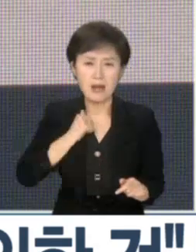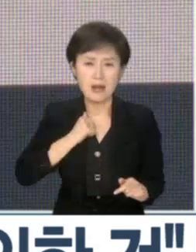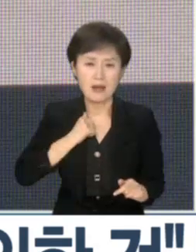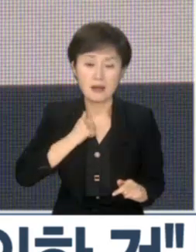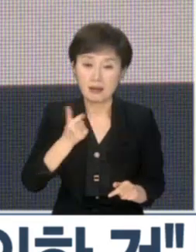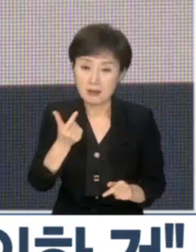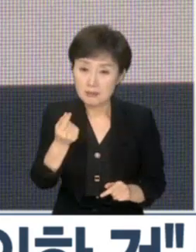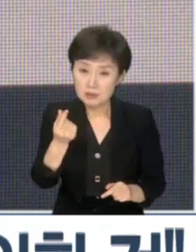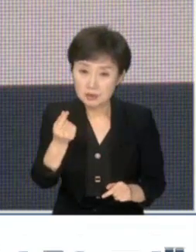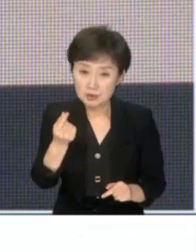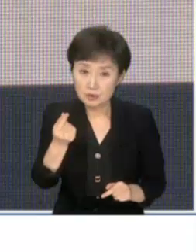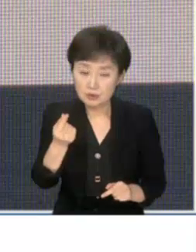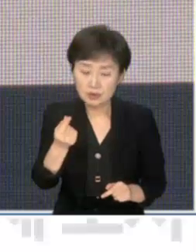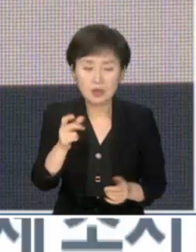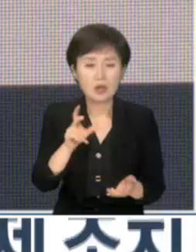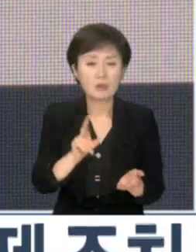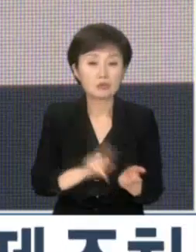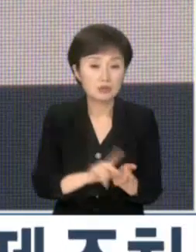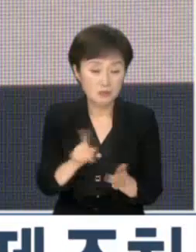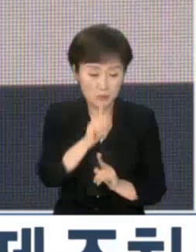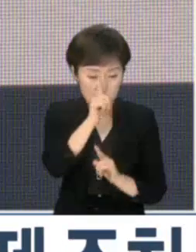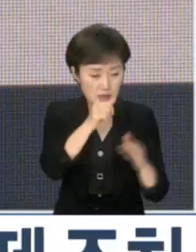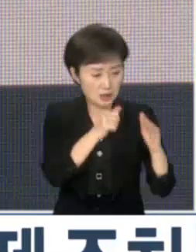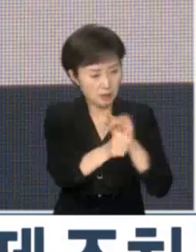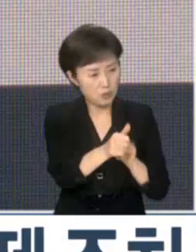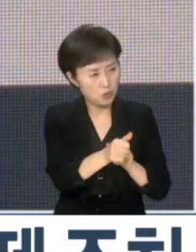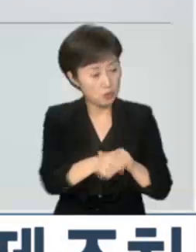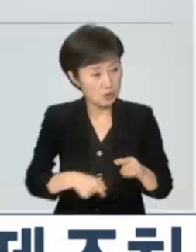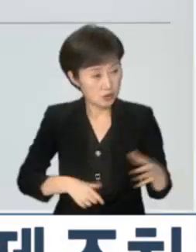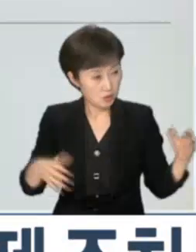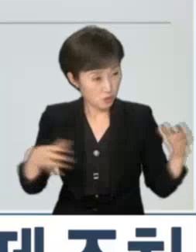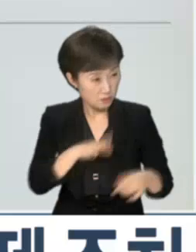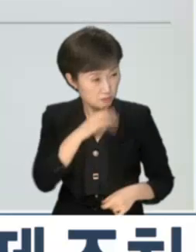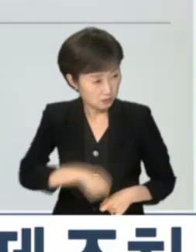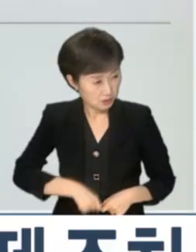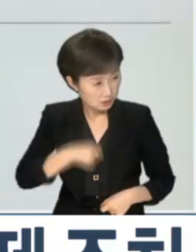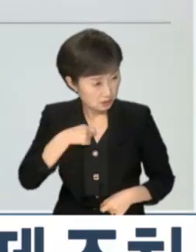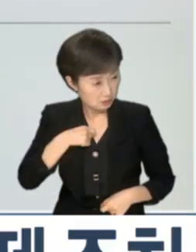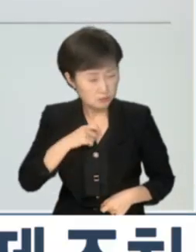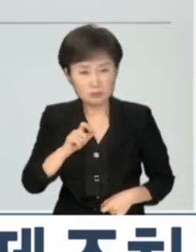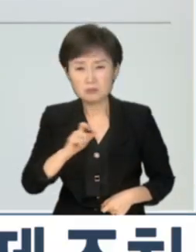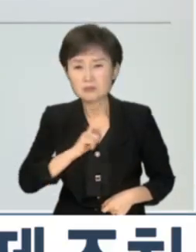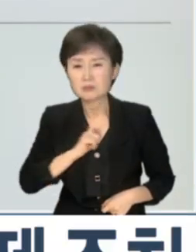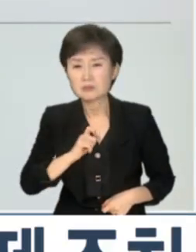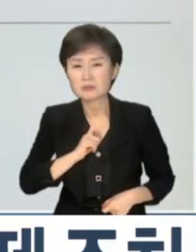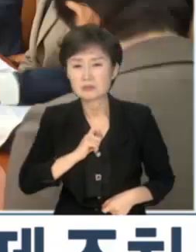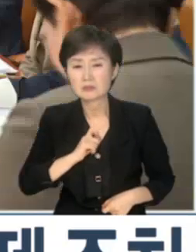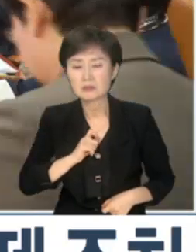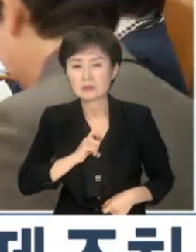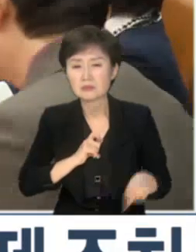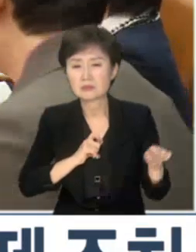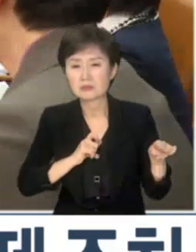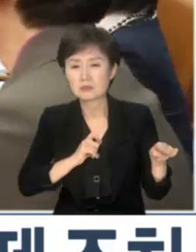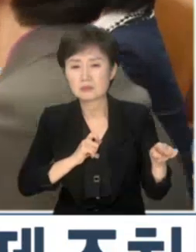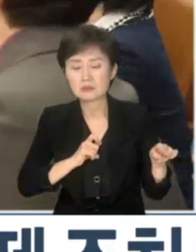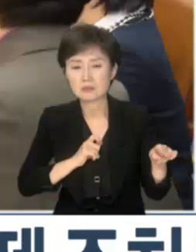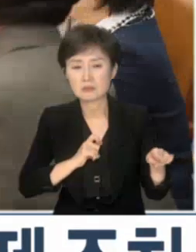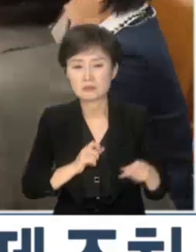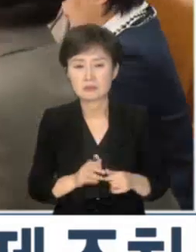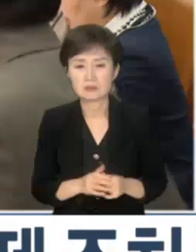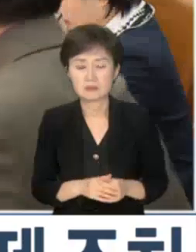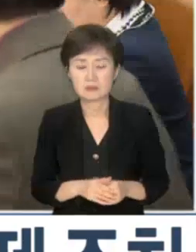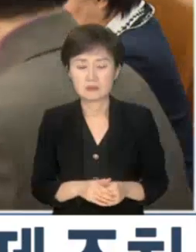이재명 대표의 통합에 대한 진정성을 보이지 않을 때는 반드시 아마 그 밖에 있는 거물망을 흔들